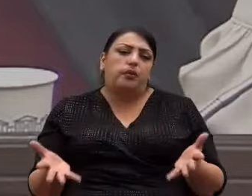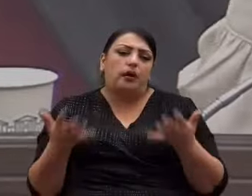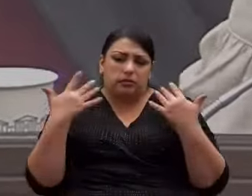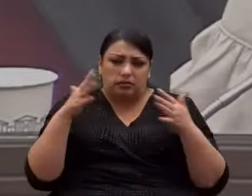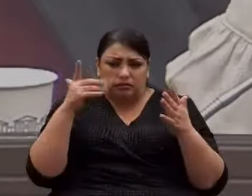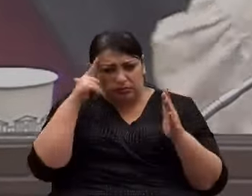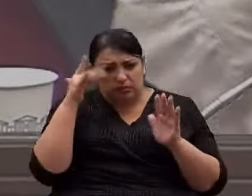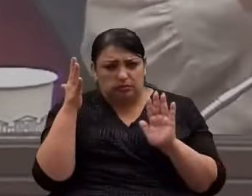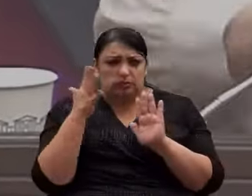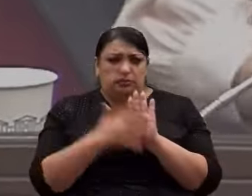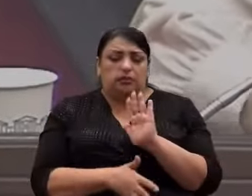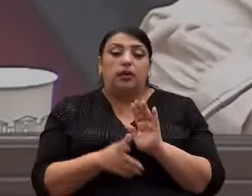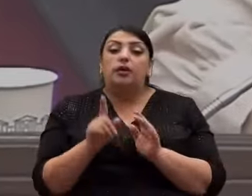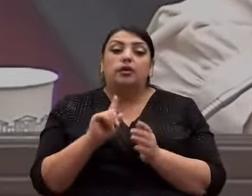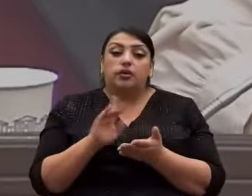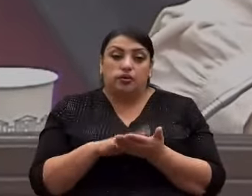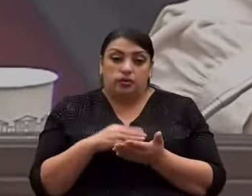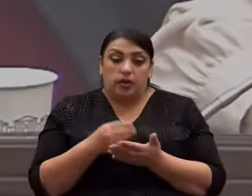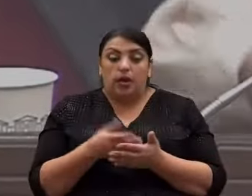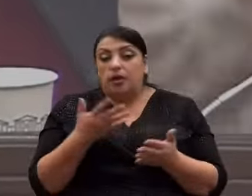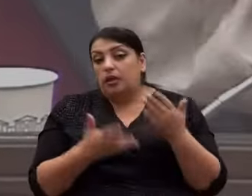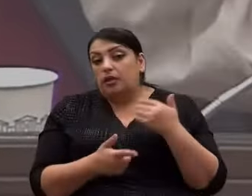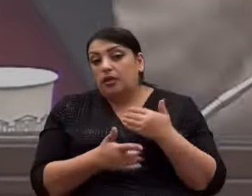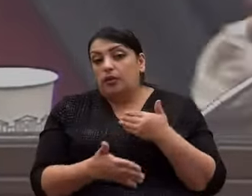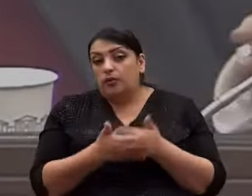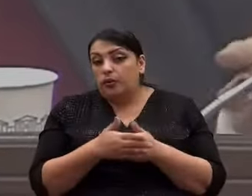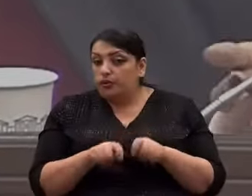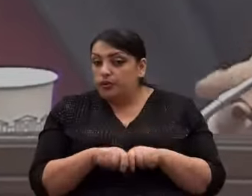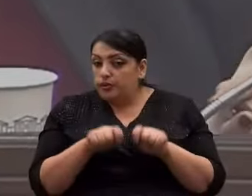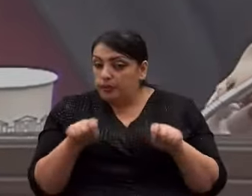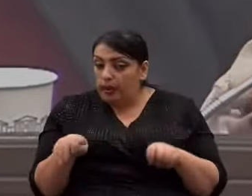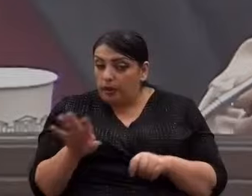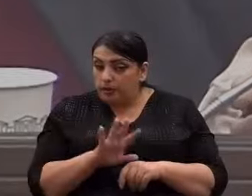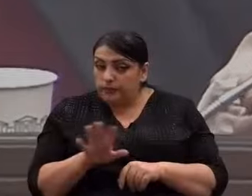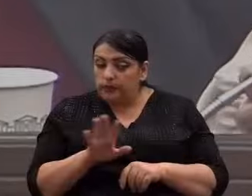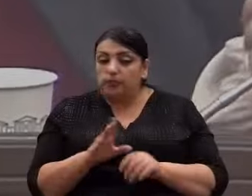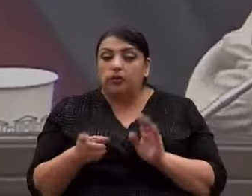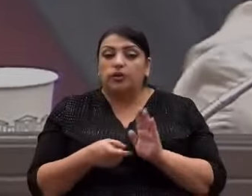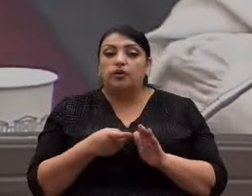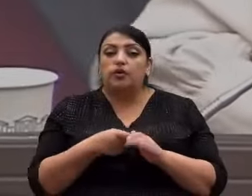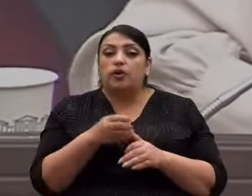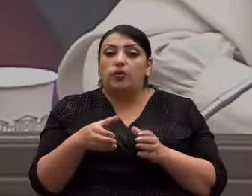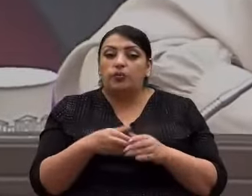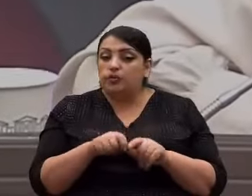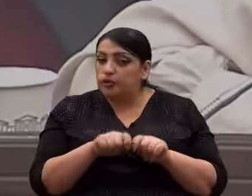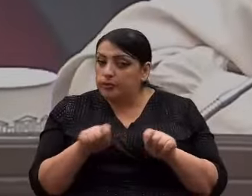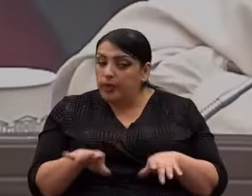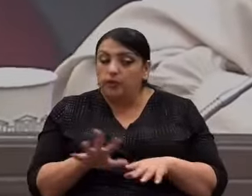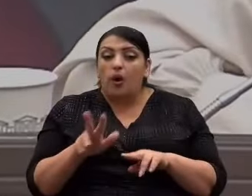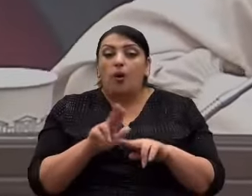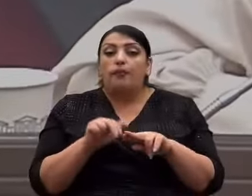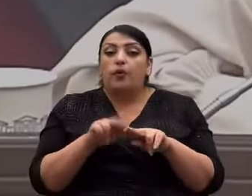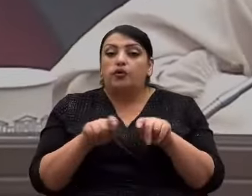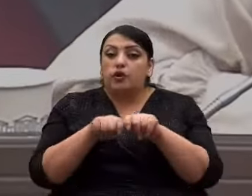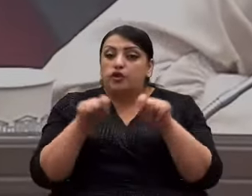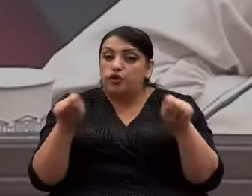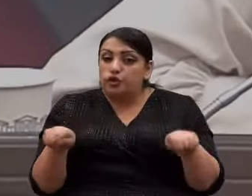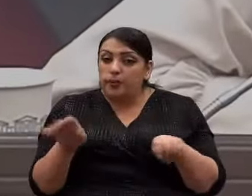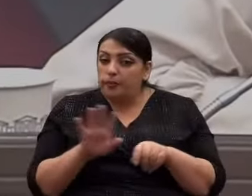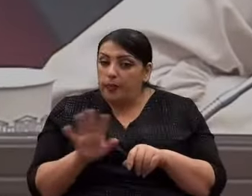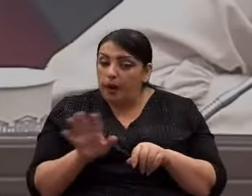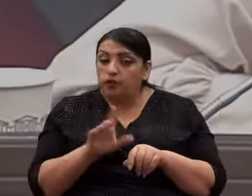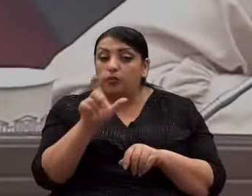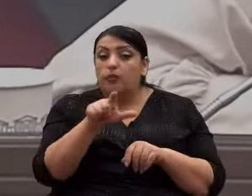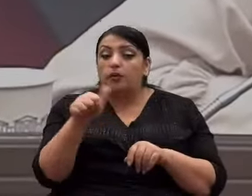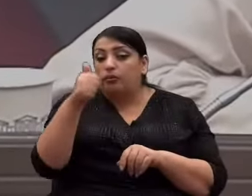չի։ Այսինքն, եթե ձեզ մոտ չեն բացահայտվում, եթե քնչական կոմիտեում չեն բացահայտվում, ոստիկանությունում չեն բացահայտվում, մարդիկ էլ